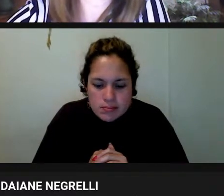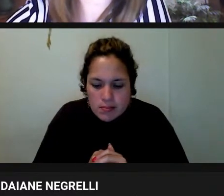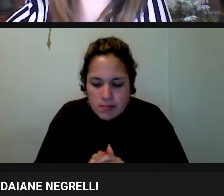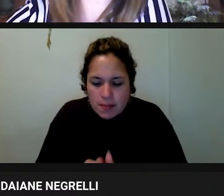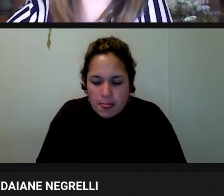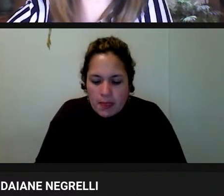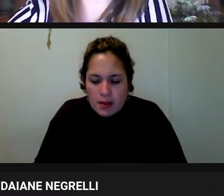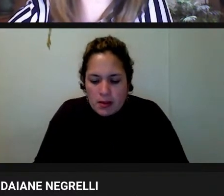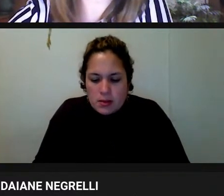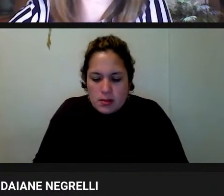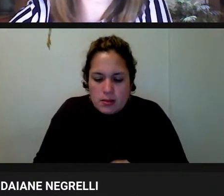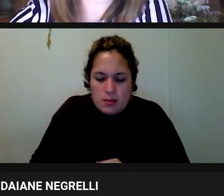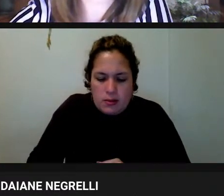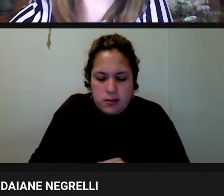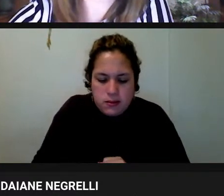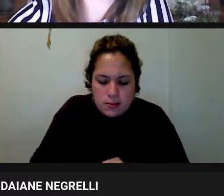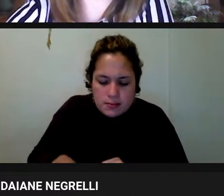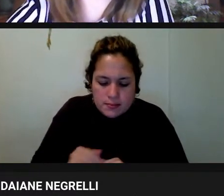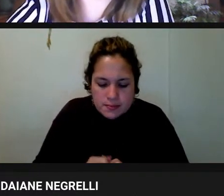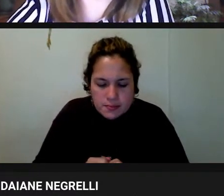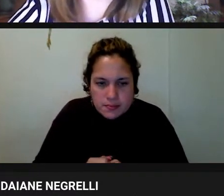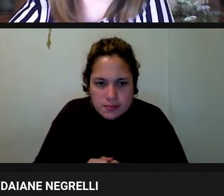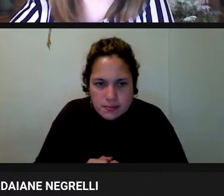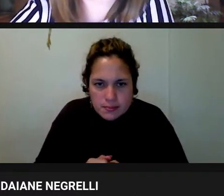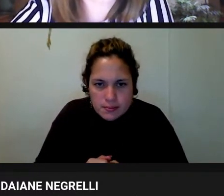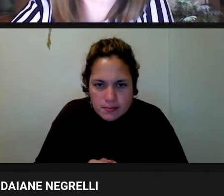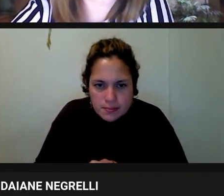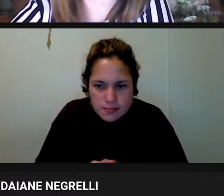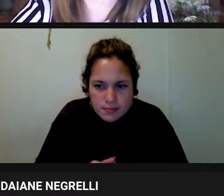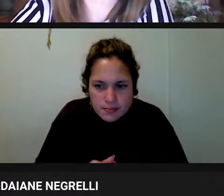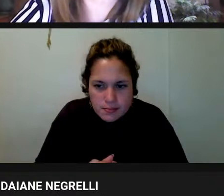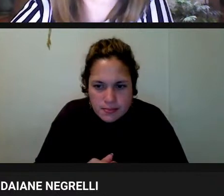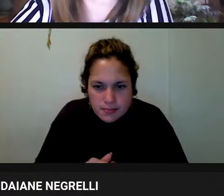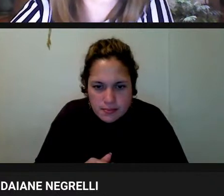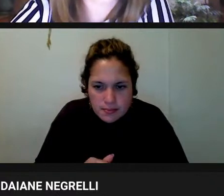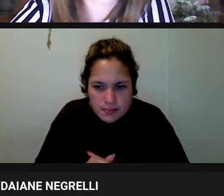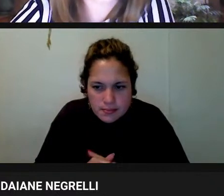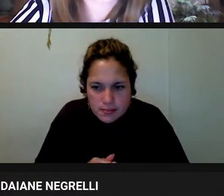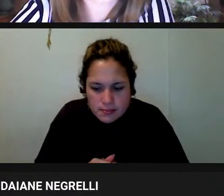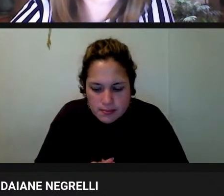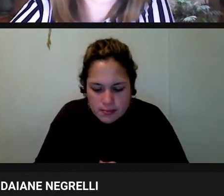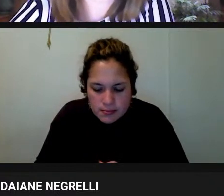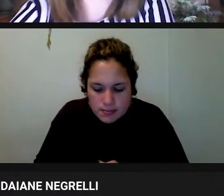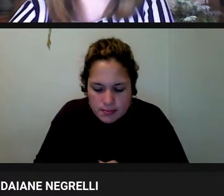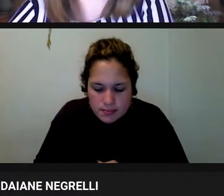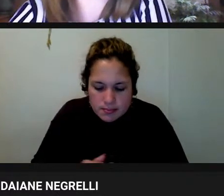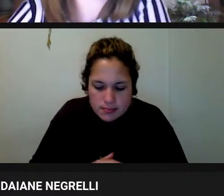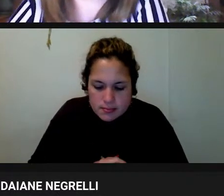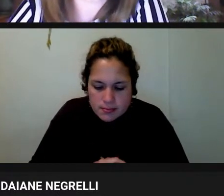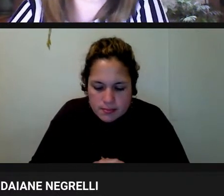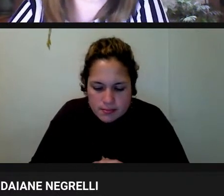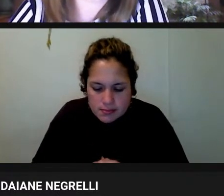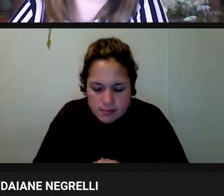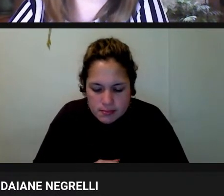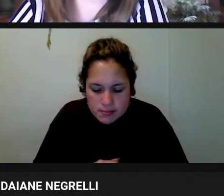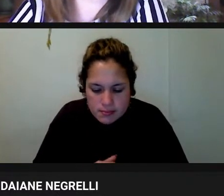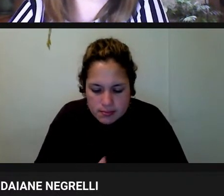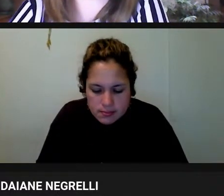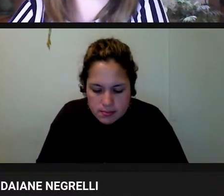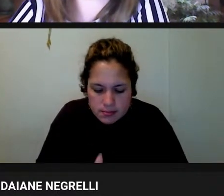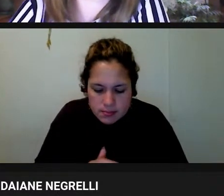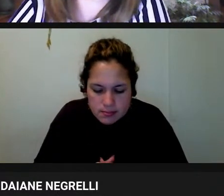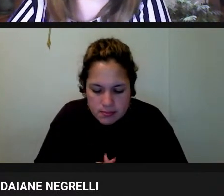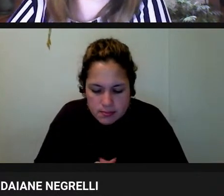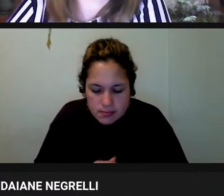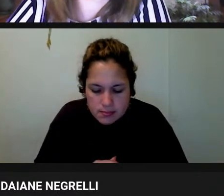Nie, w zasadzie naukowo do tej pory antroponimy poświęcały moją całą uwagę i jakoś nigdy na toponimie nie starczyło czasu.